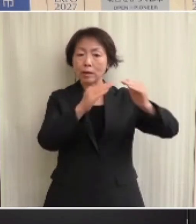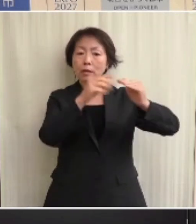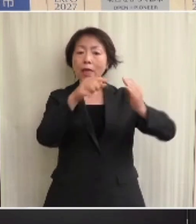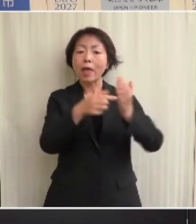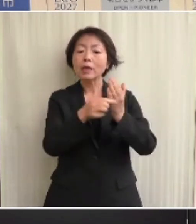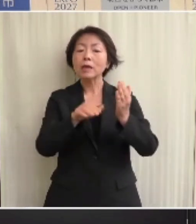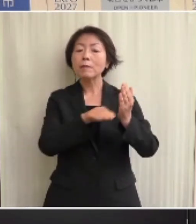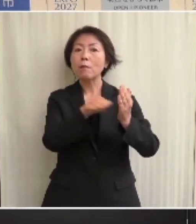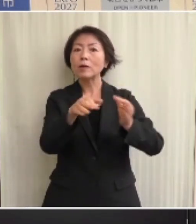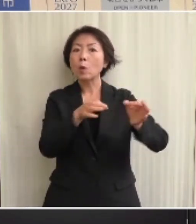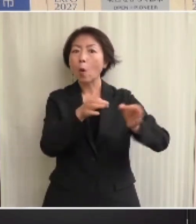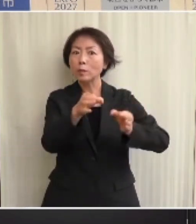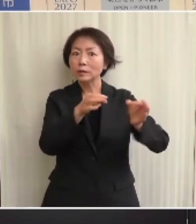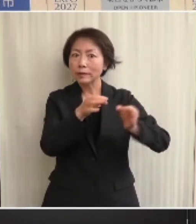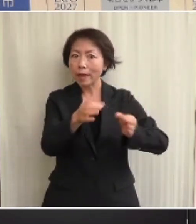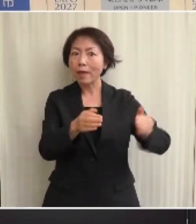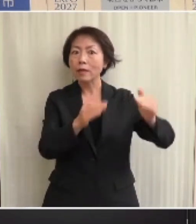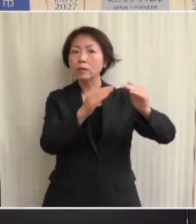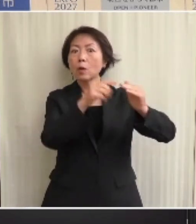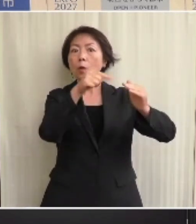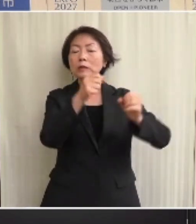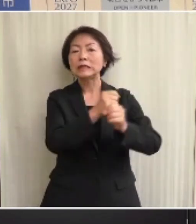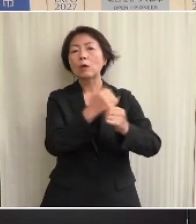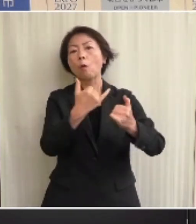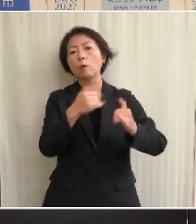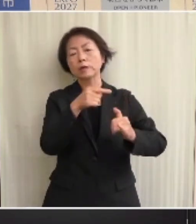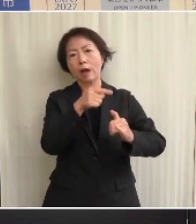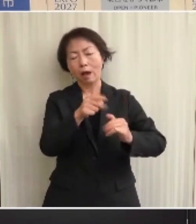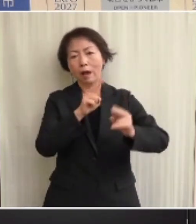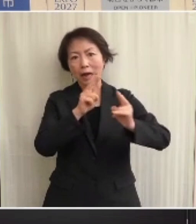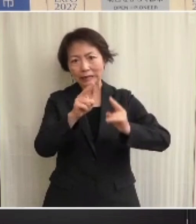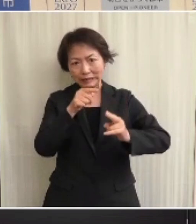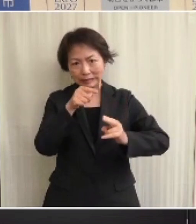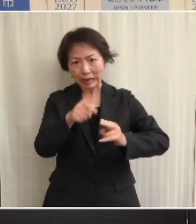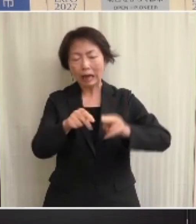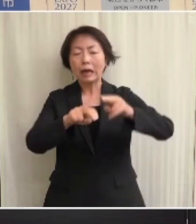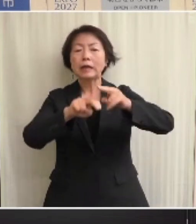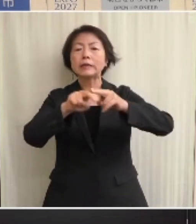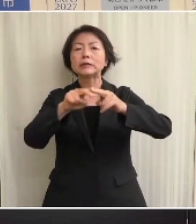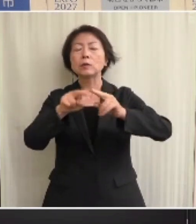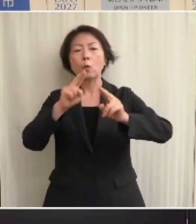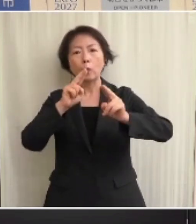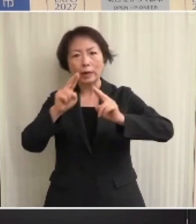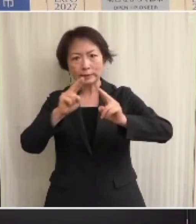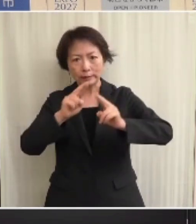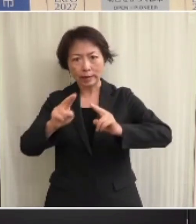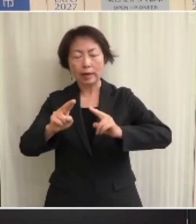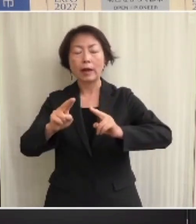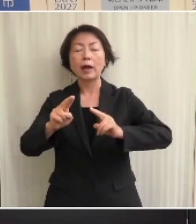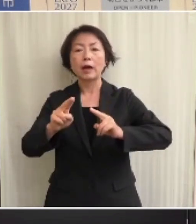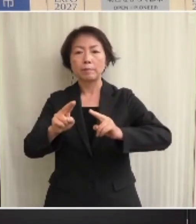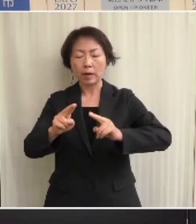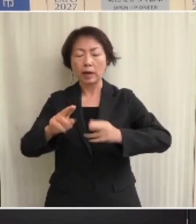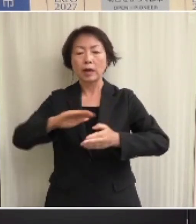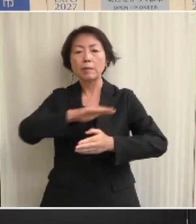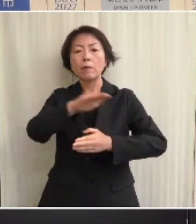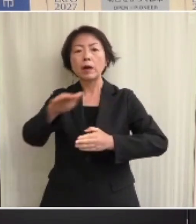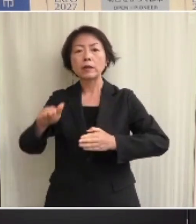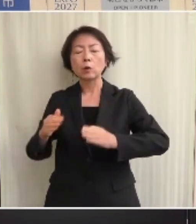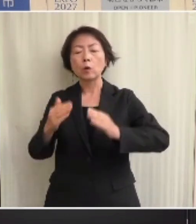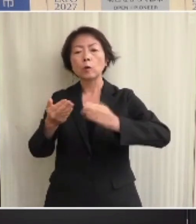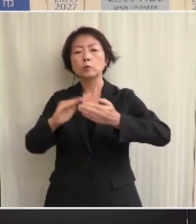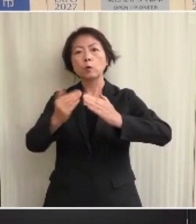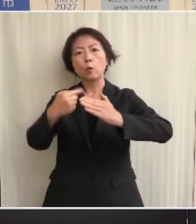周辺の商業施設の事業者様、そして鉄道事業者様、そして地元の自治会